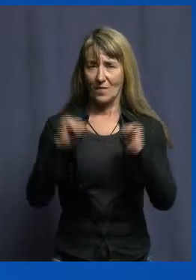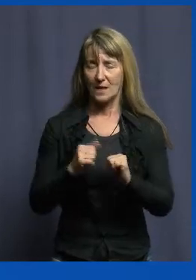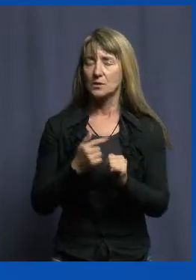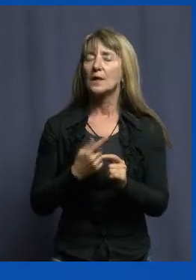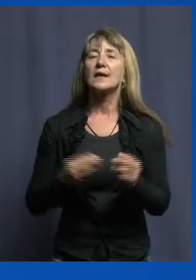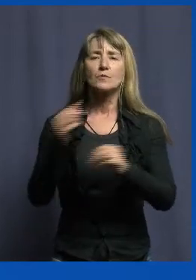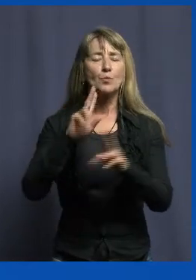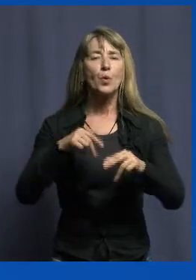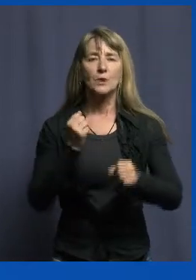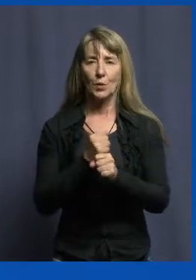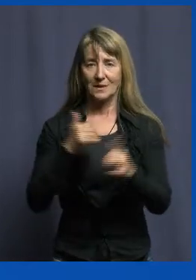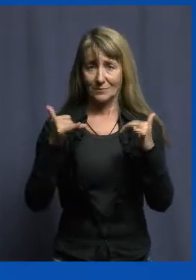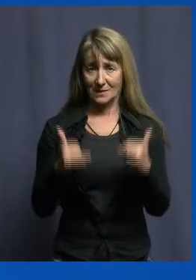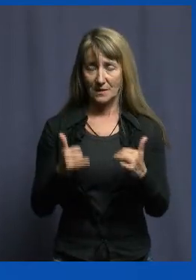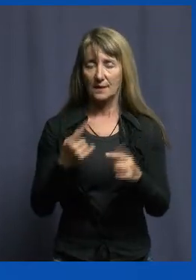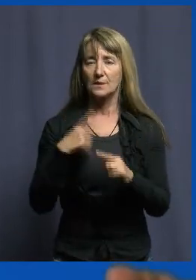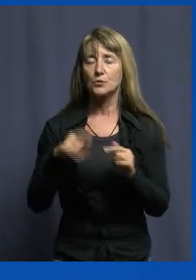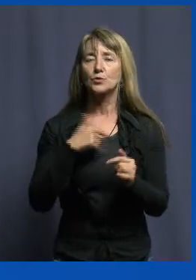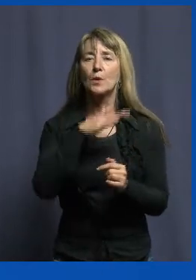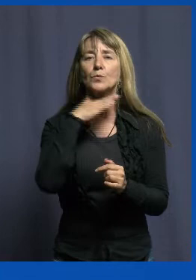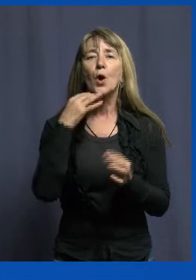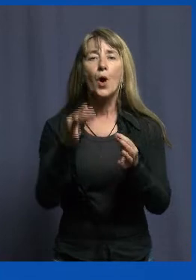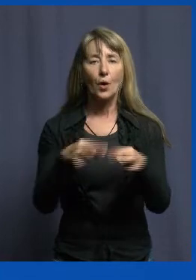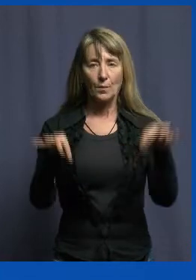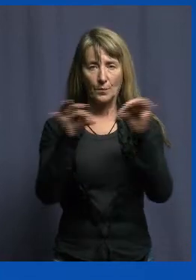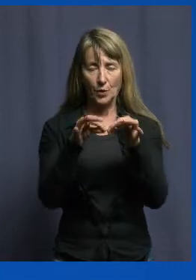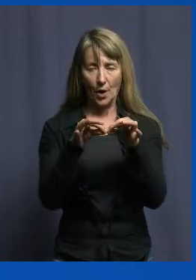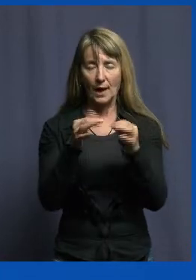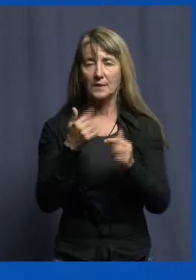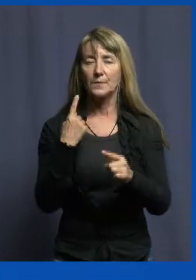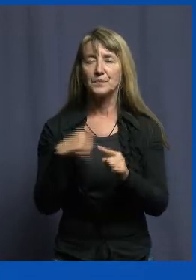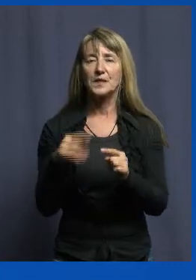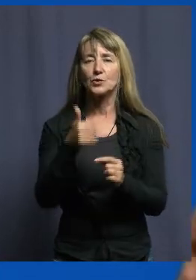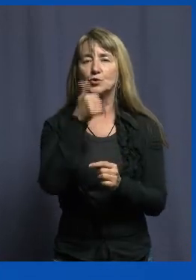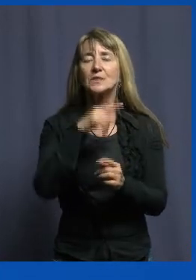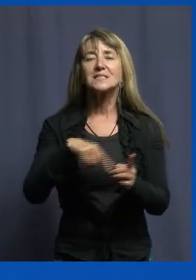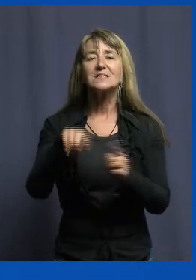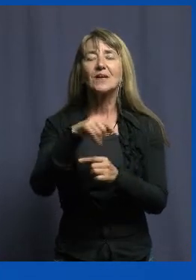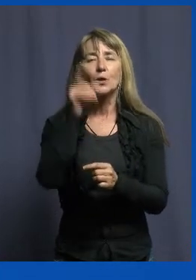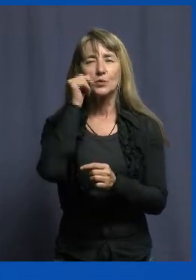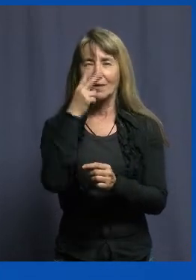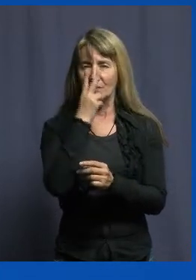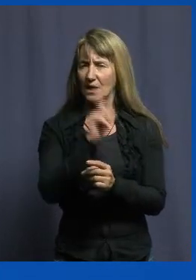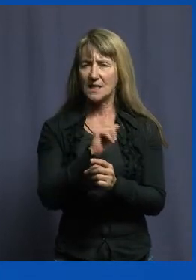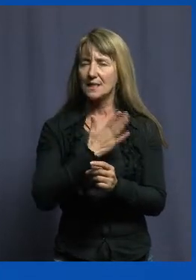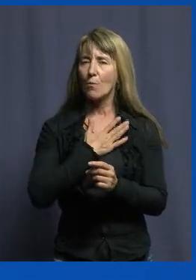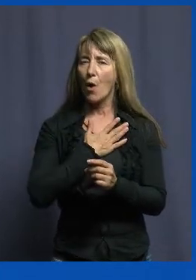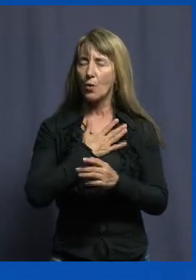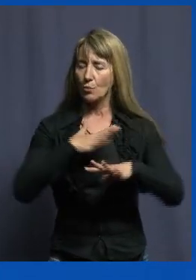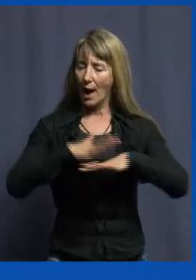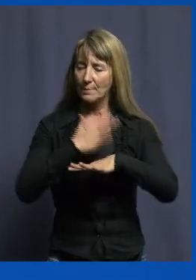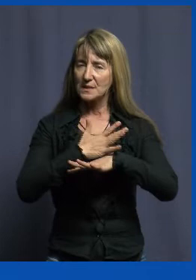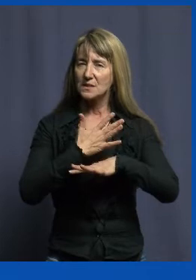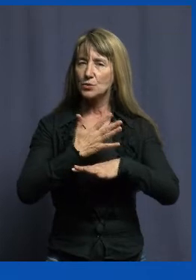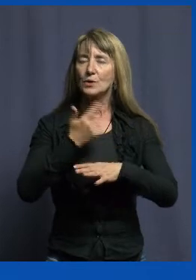sada, zato što imam mnogo projekata i zato što svi ljudi vide, ne samo moju ambiciju, našu ambiciju,